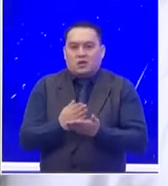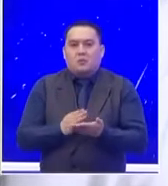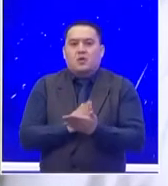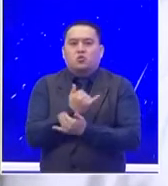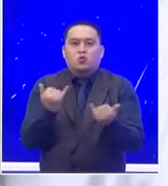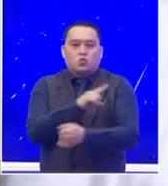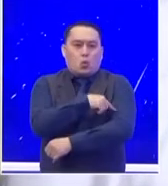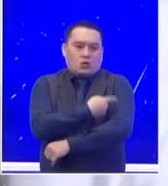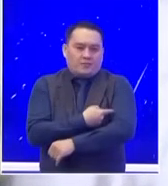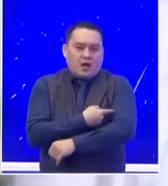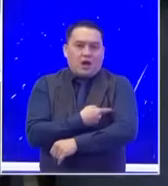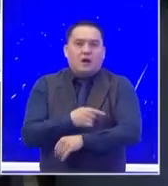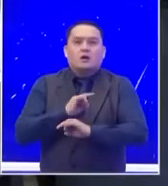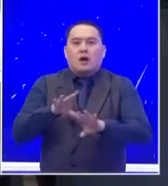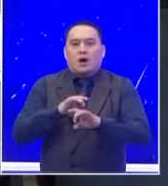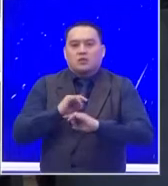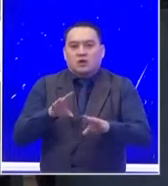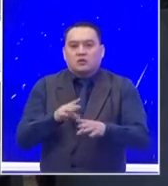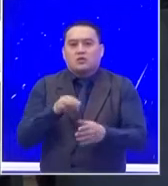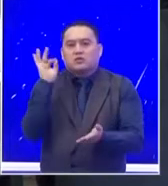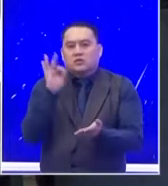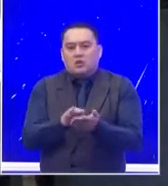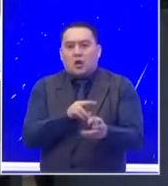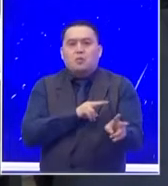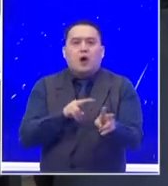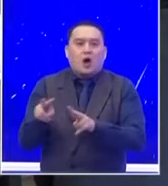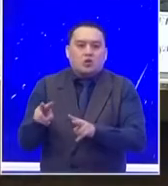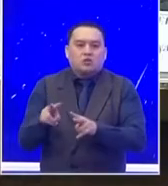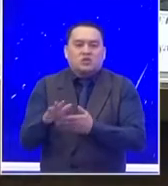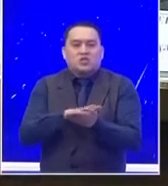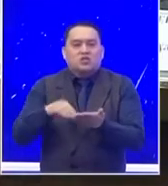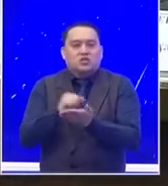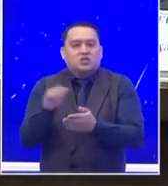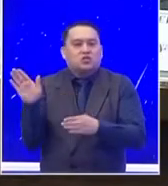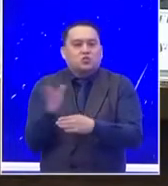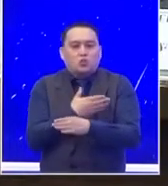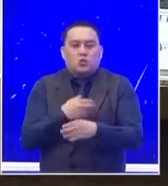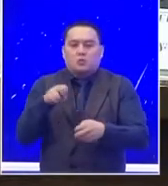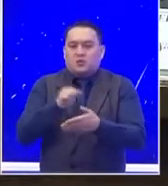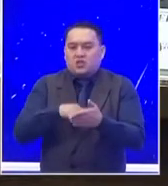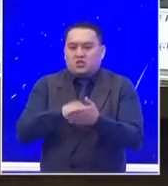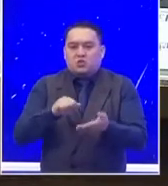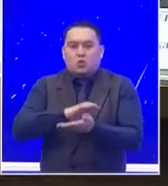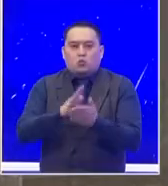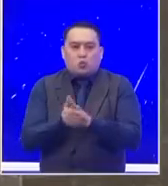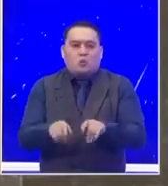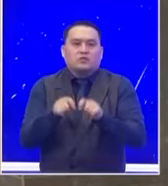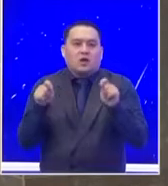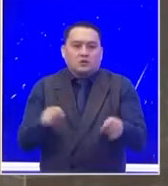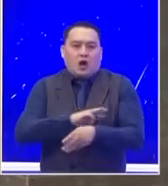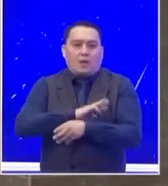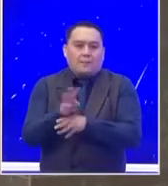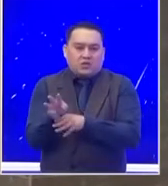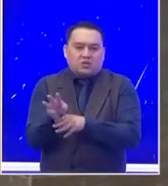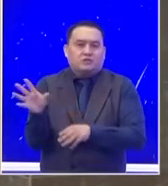получении медицинских услуг. По словам Тюлегена Байгулова, цель мониторинга – искоренить все причины создания условий коррупции и